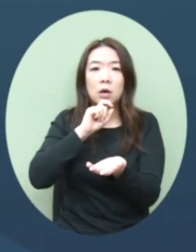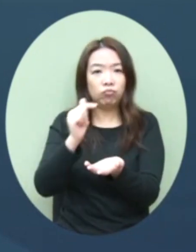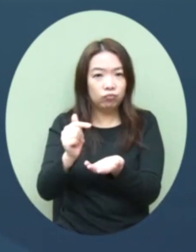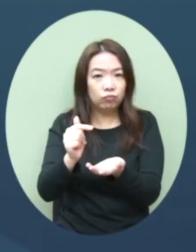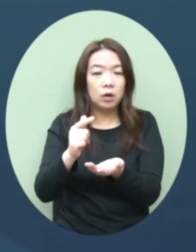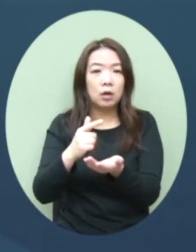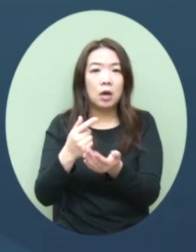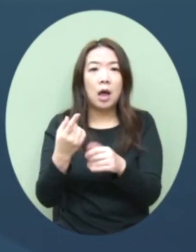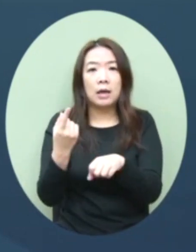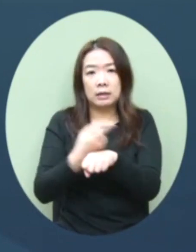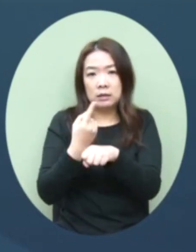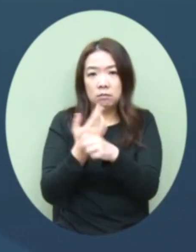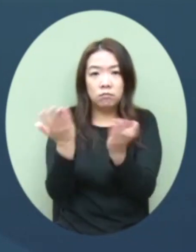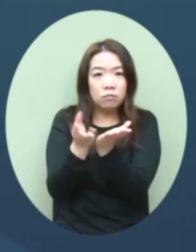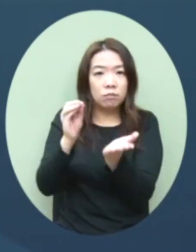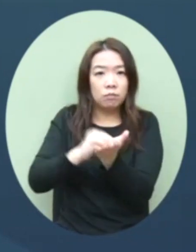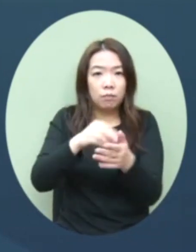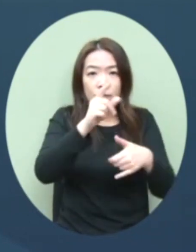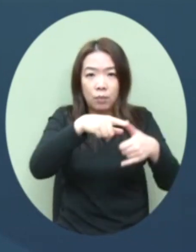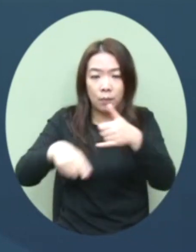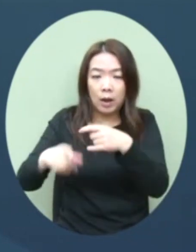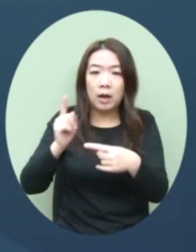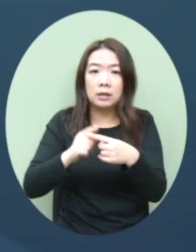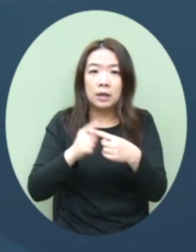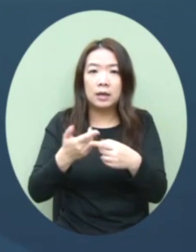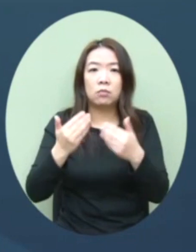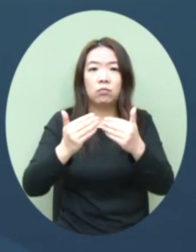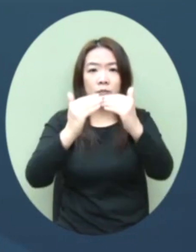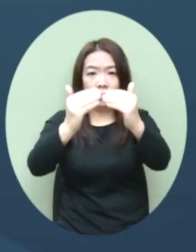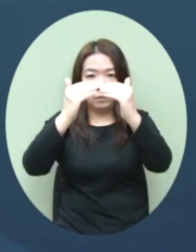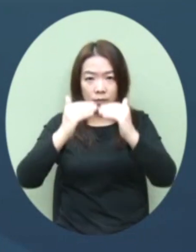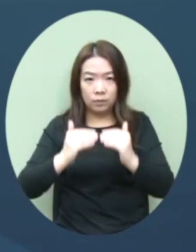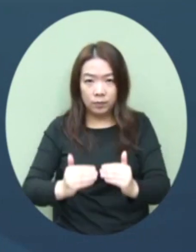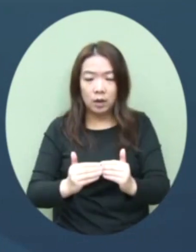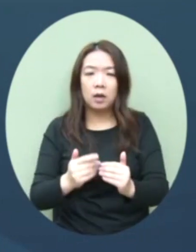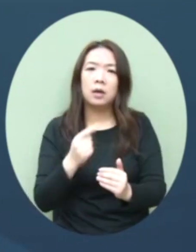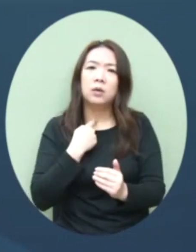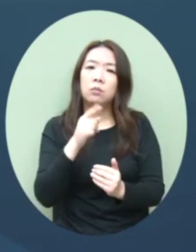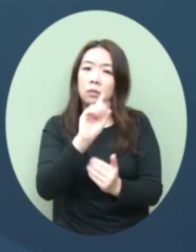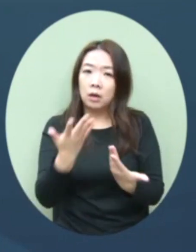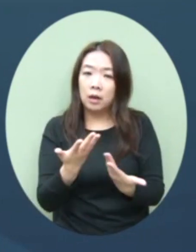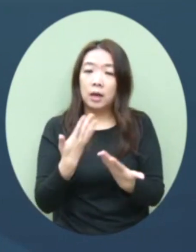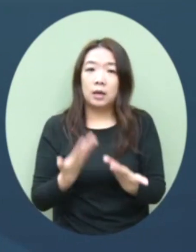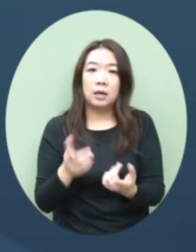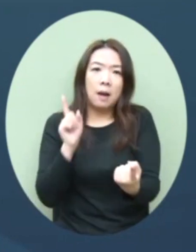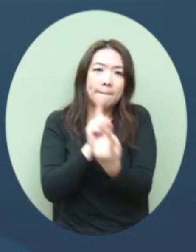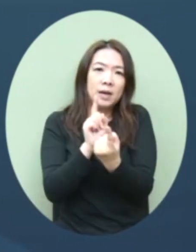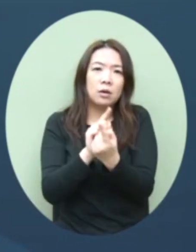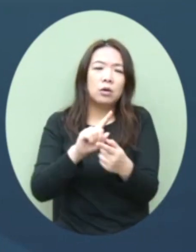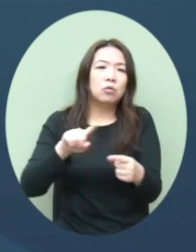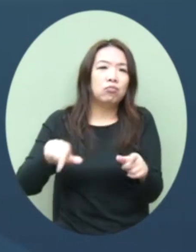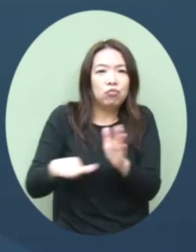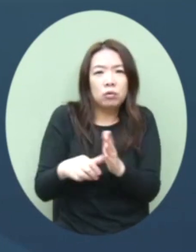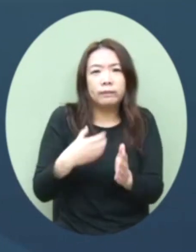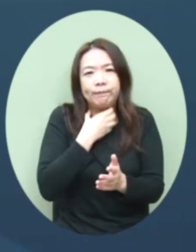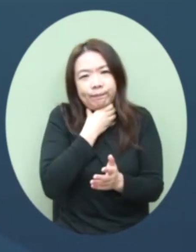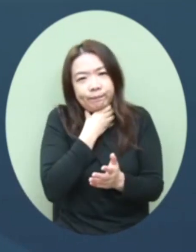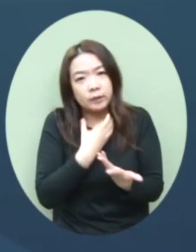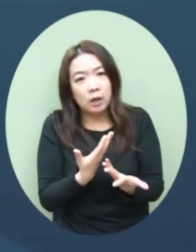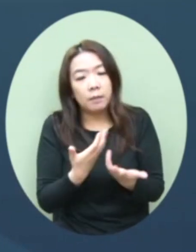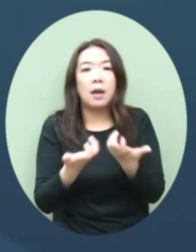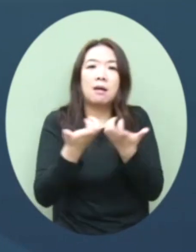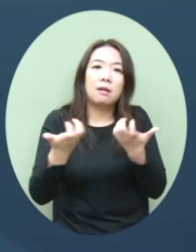初步确诊的个案是需要进入去下一个环节就是现在我们面对最大的樽颈就是隔离